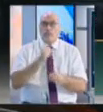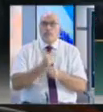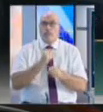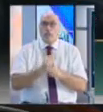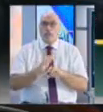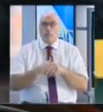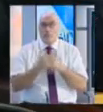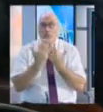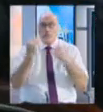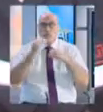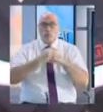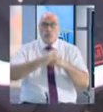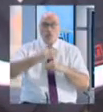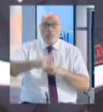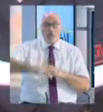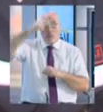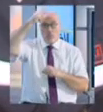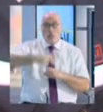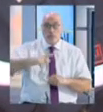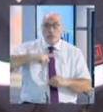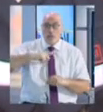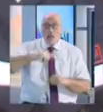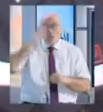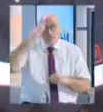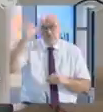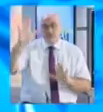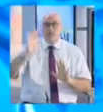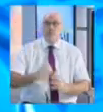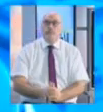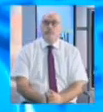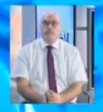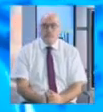الوحدة مجندين تحسبا لأي طارئ.